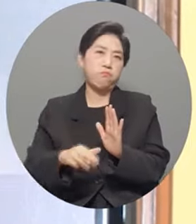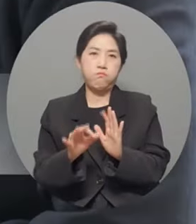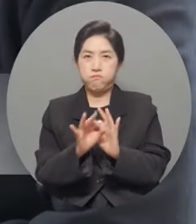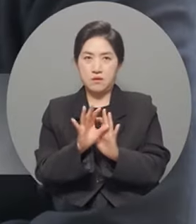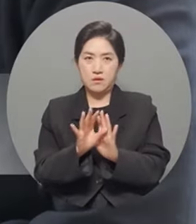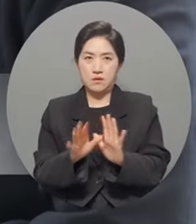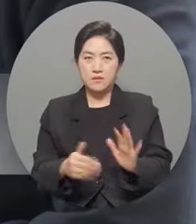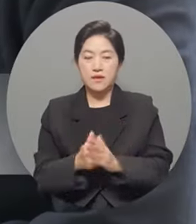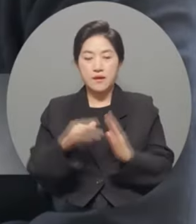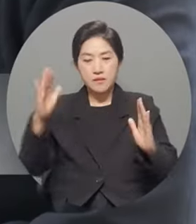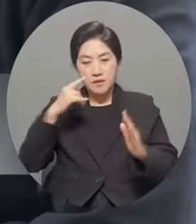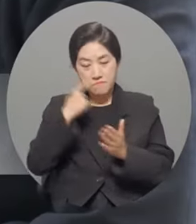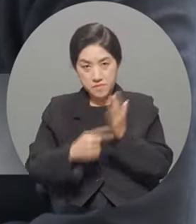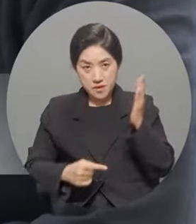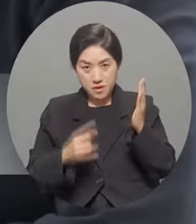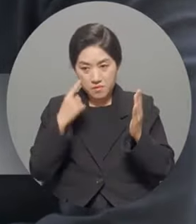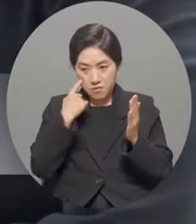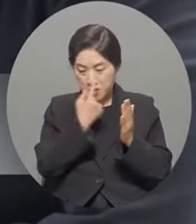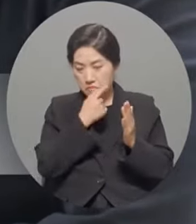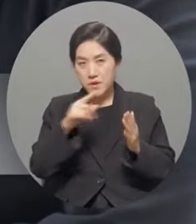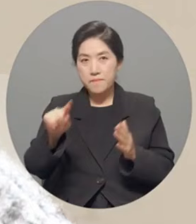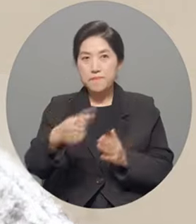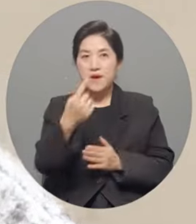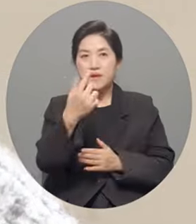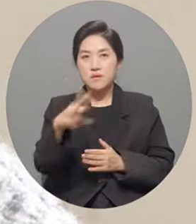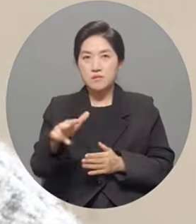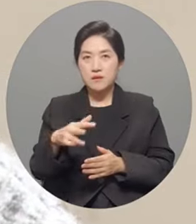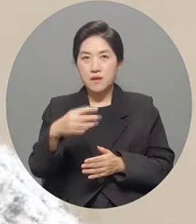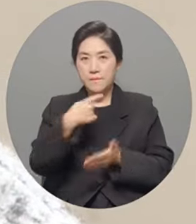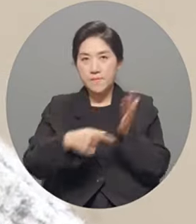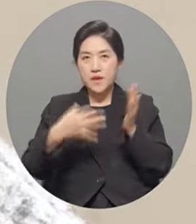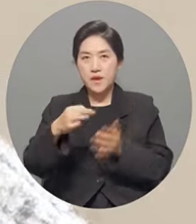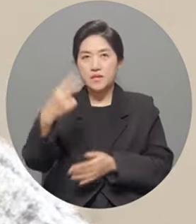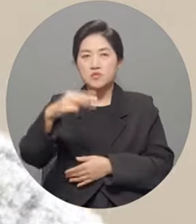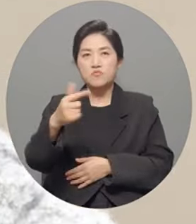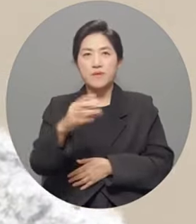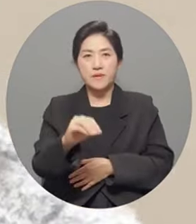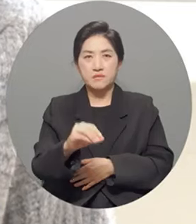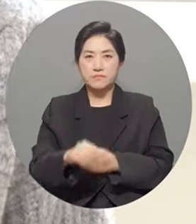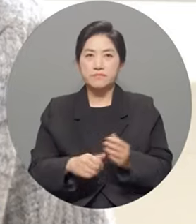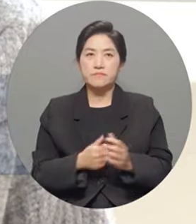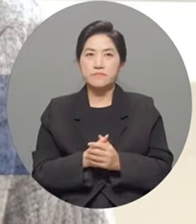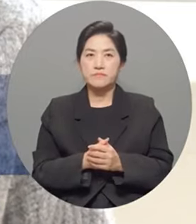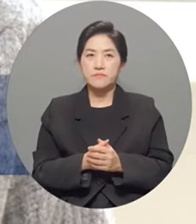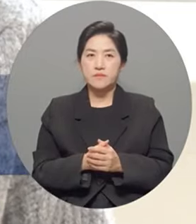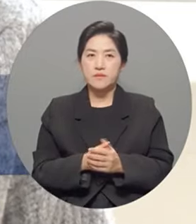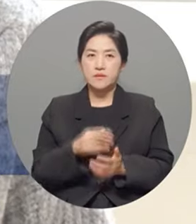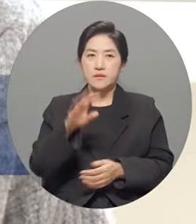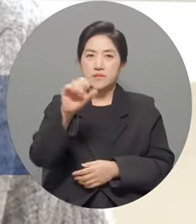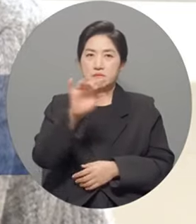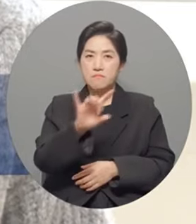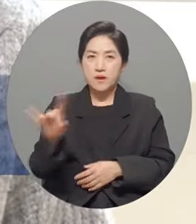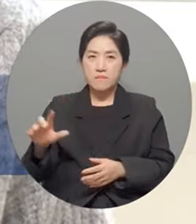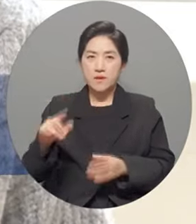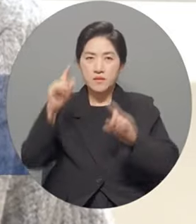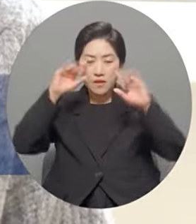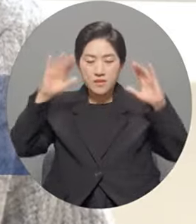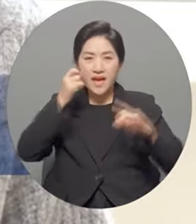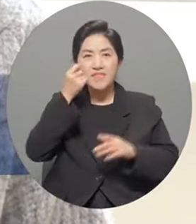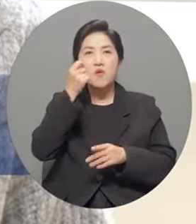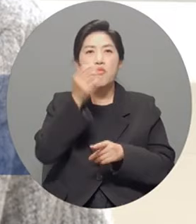외측이 파악한 피해학생은 108명 피해액은 2,600만 원에 달합니다 45만 원이면 사실 대학생 한 달